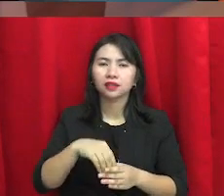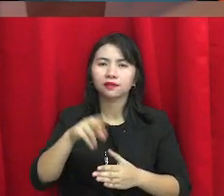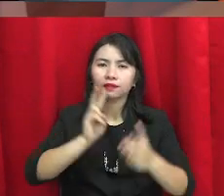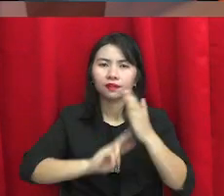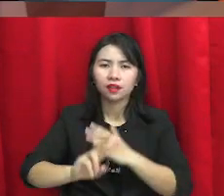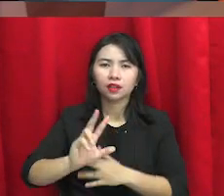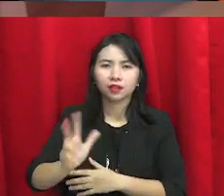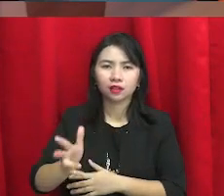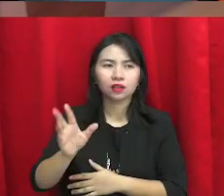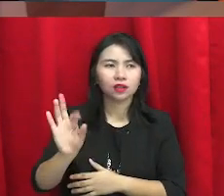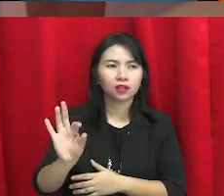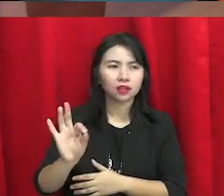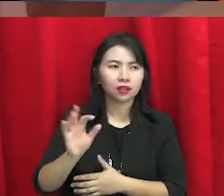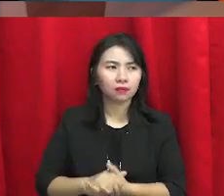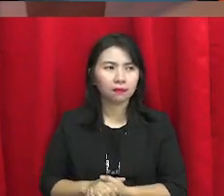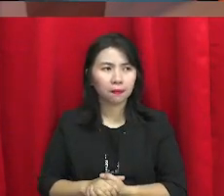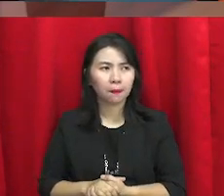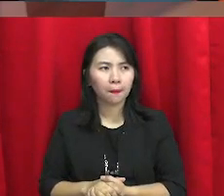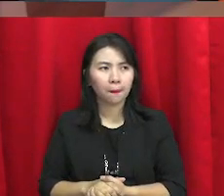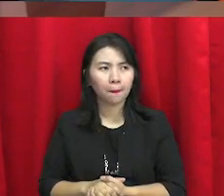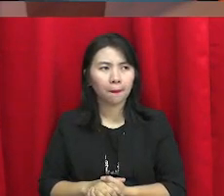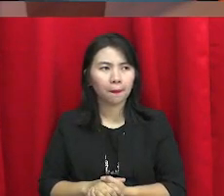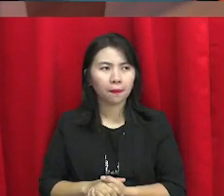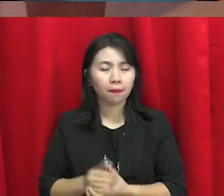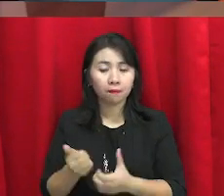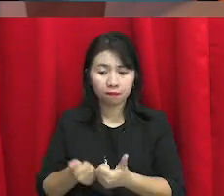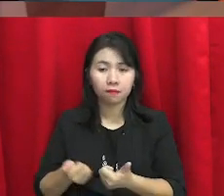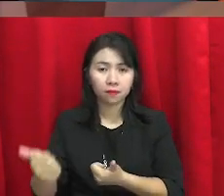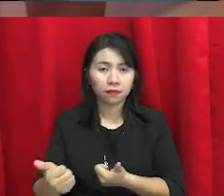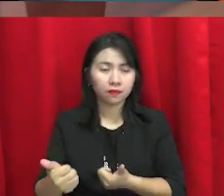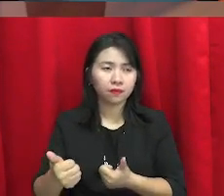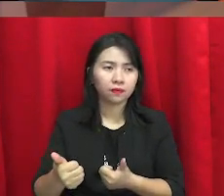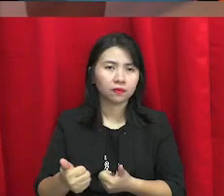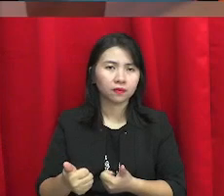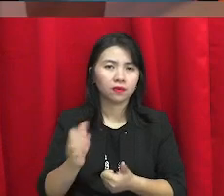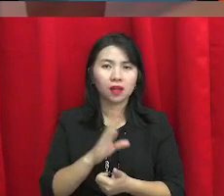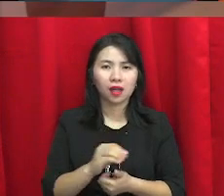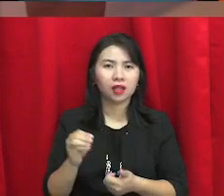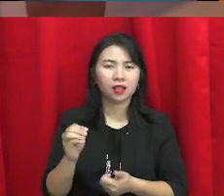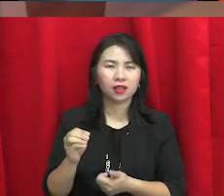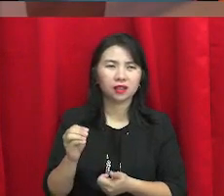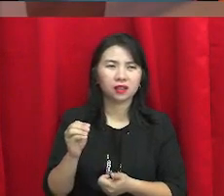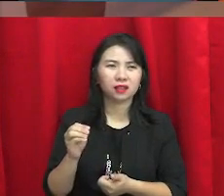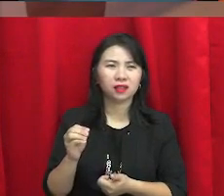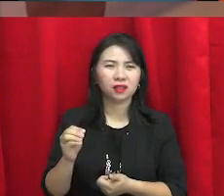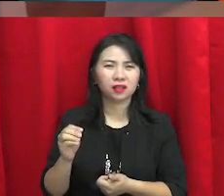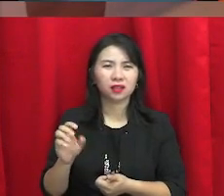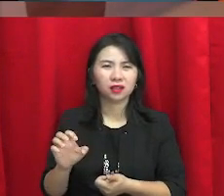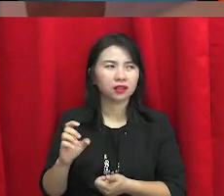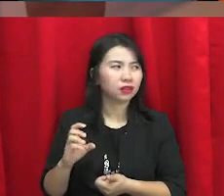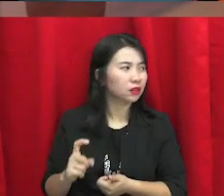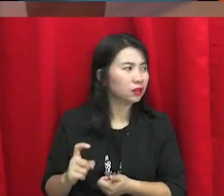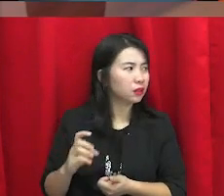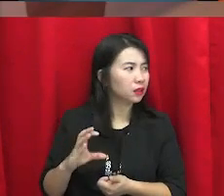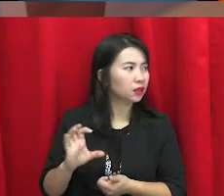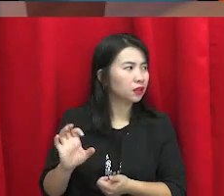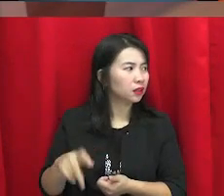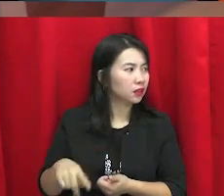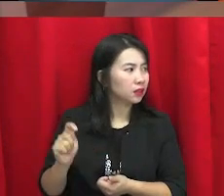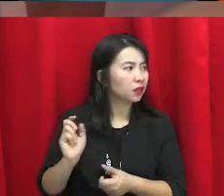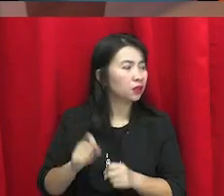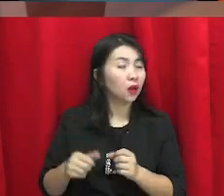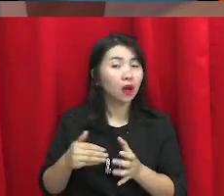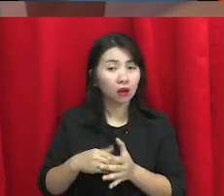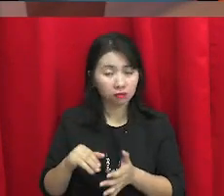number 39, kung pwedeng mag-pass. Dito, except I drink it na. Sige, akin na lang, I will drink